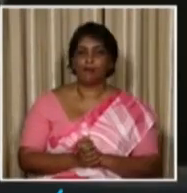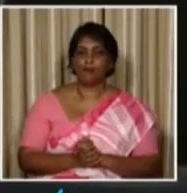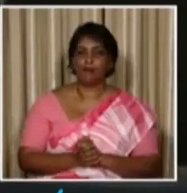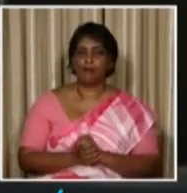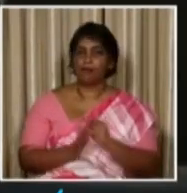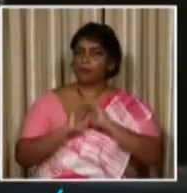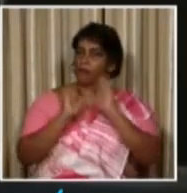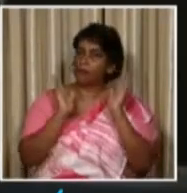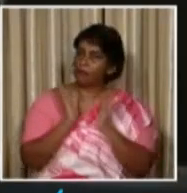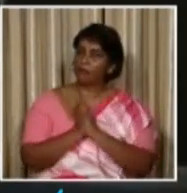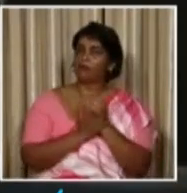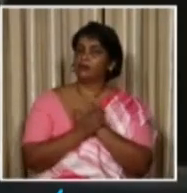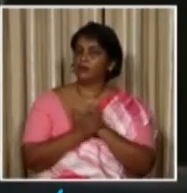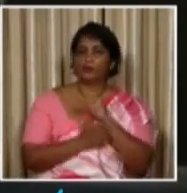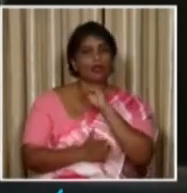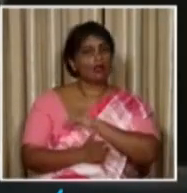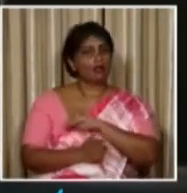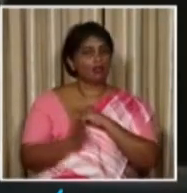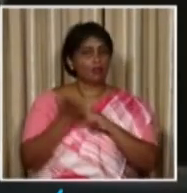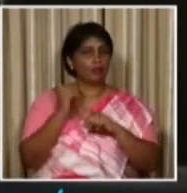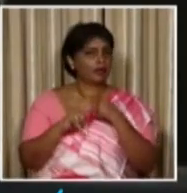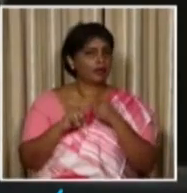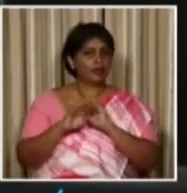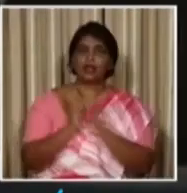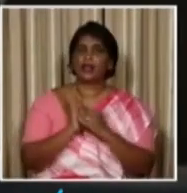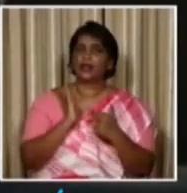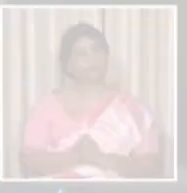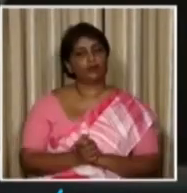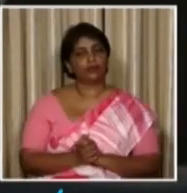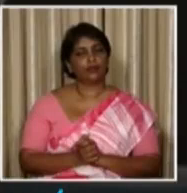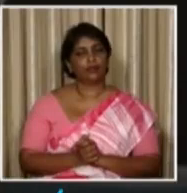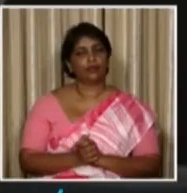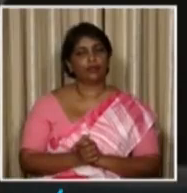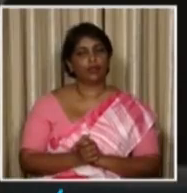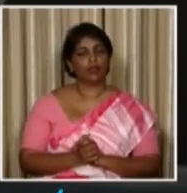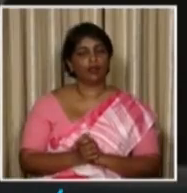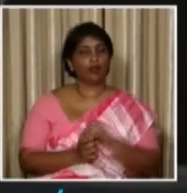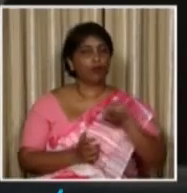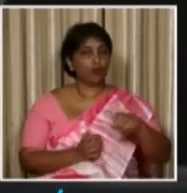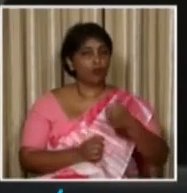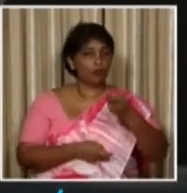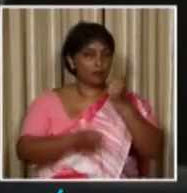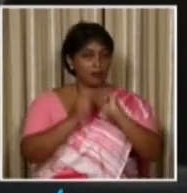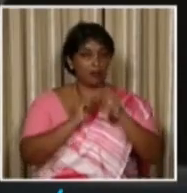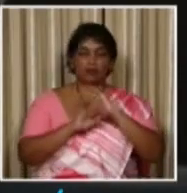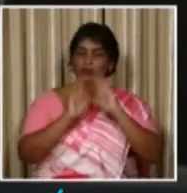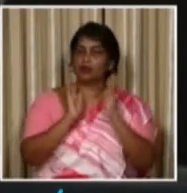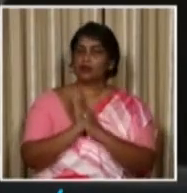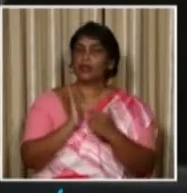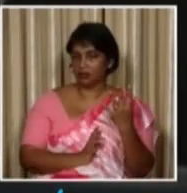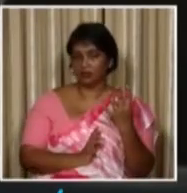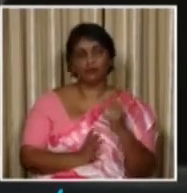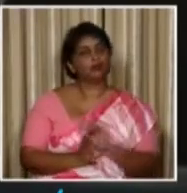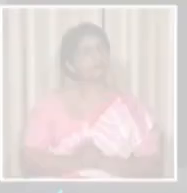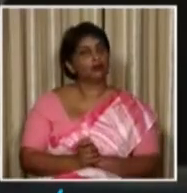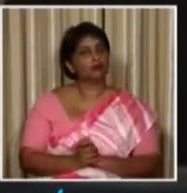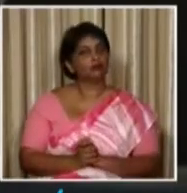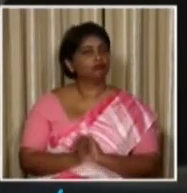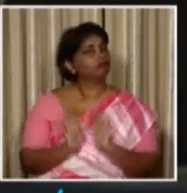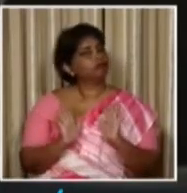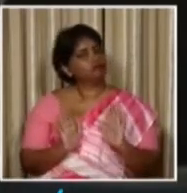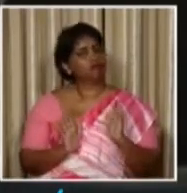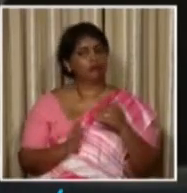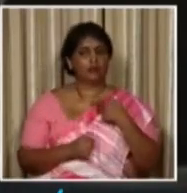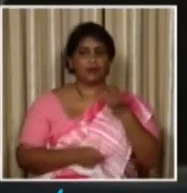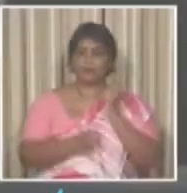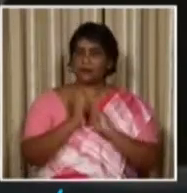මුළු සියලුම ආදායම් බදු විතරක් නෙමෙයි ඔක්කොම ඒවා ට්‍රිලියන 3යි. පුනරාවර්තන වියදම් විතරක් ගත්තාම ට්‍රිලියන 4යි. ඉතින්